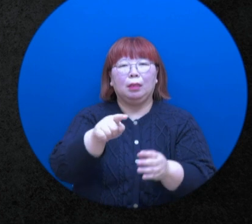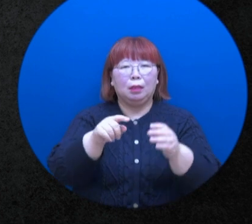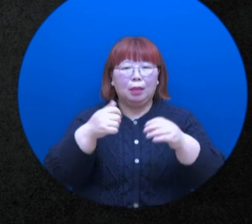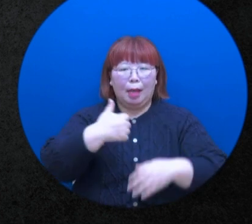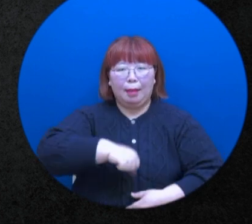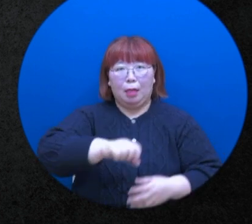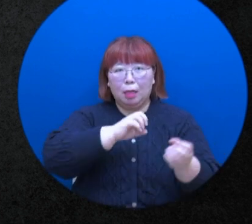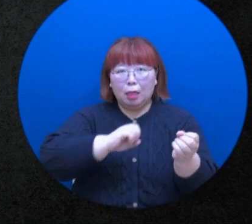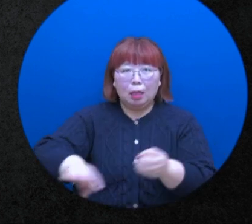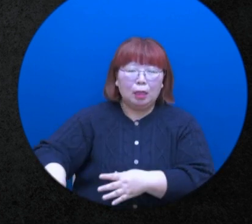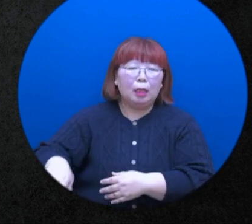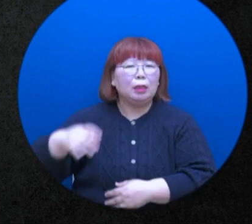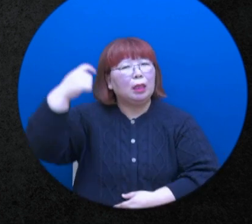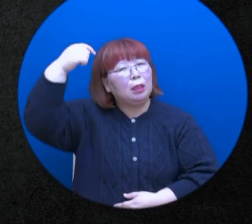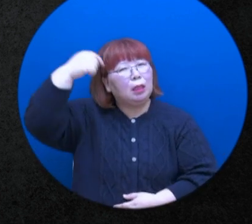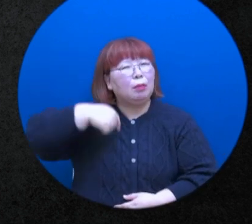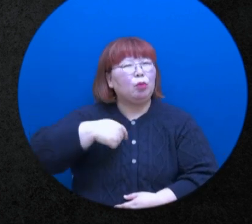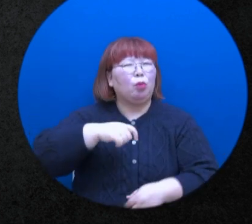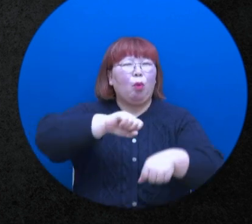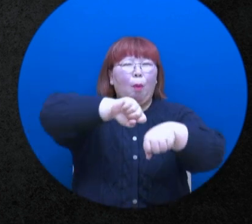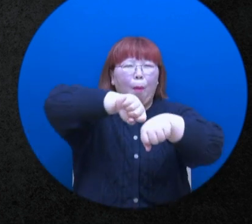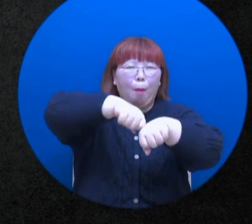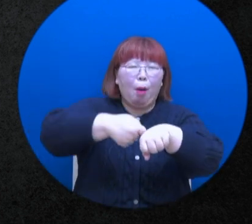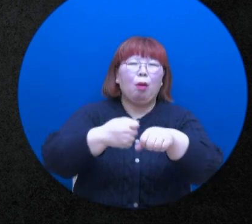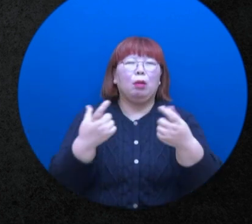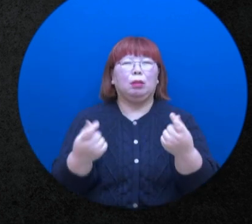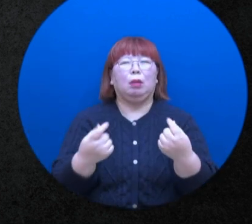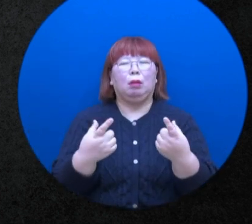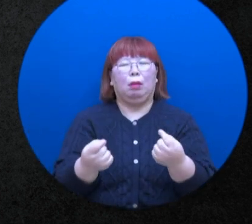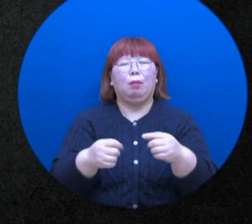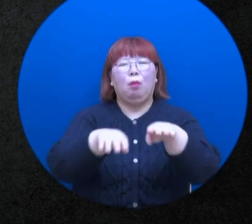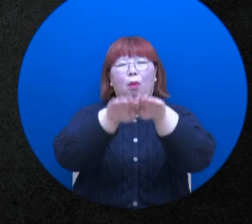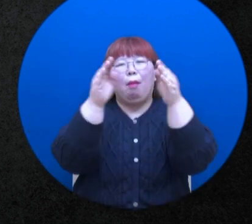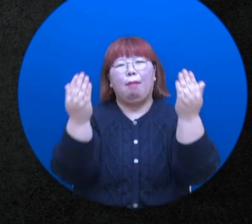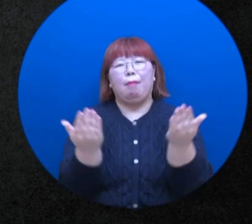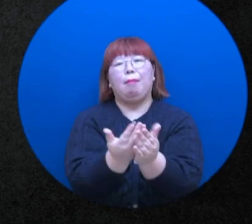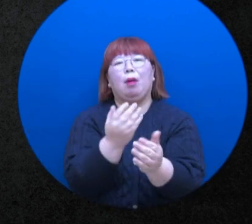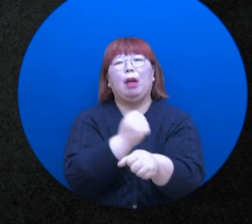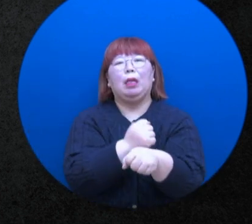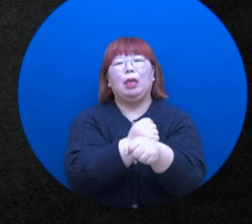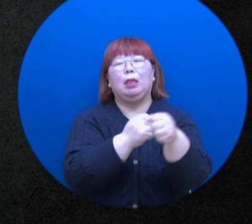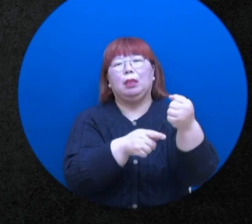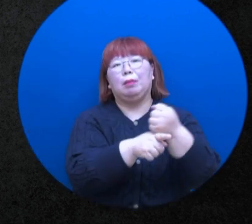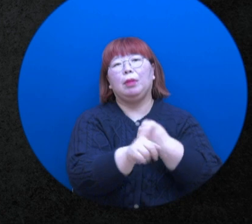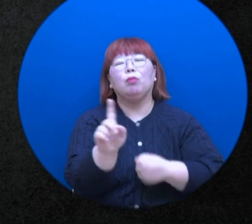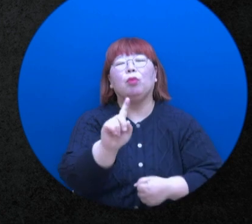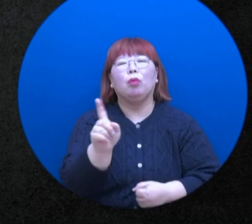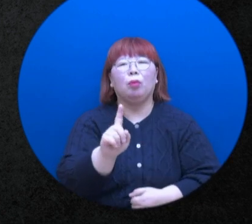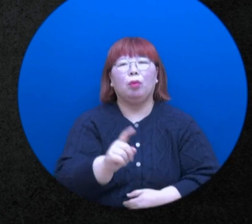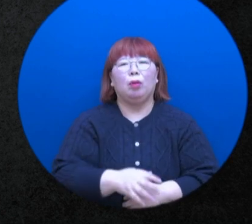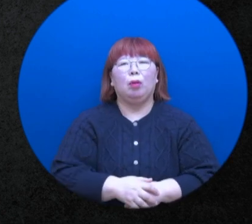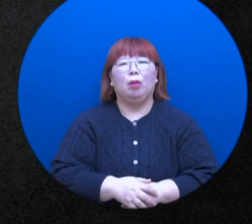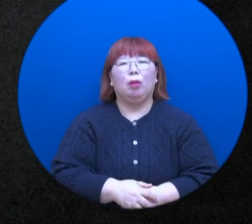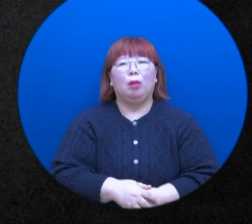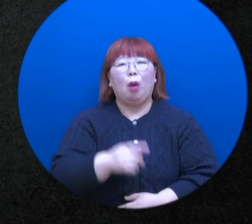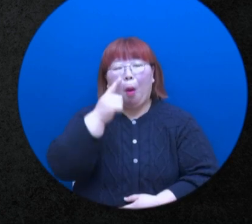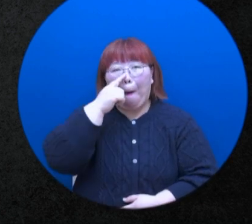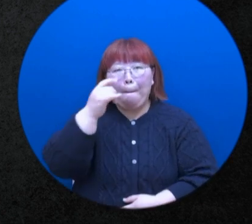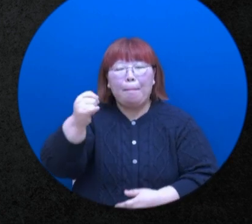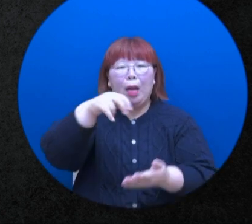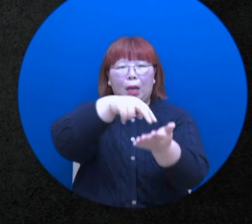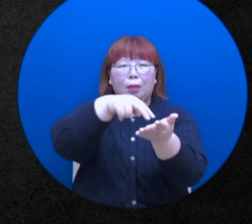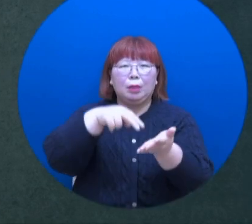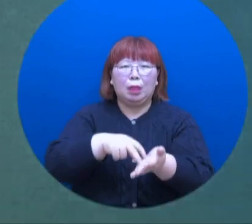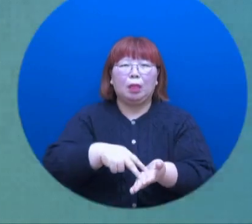또한 천벌처럼 완벽하게 한다. 어떤 의미입니까? 이 엄마에게 있어서 이